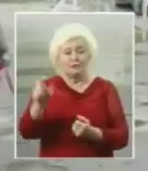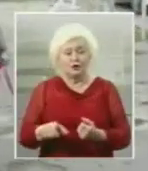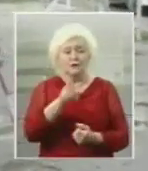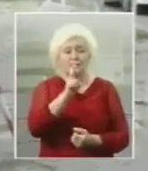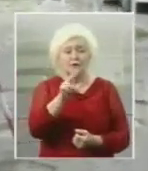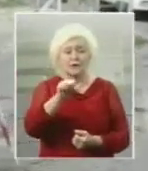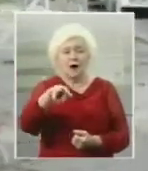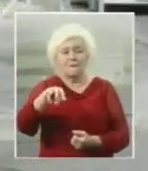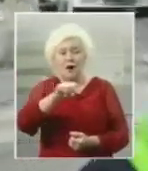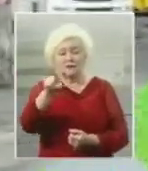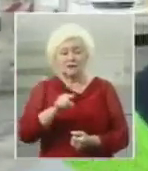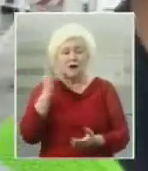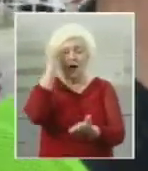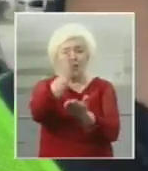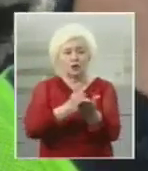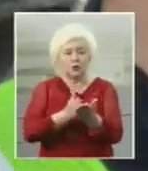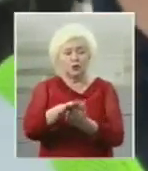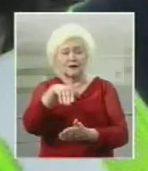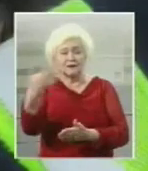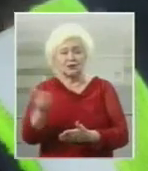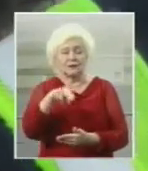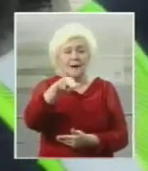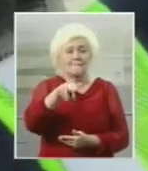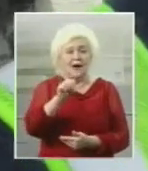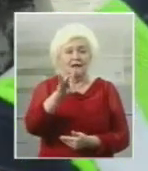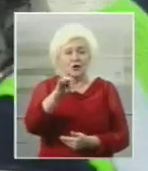КАМАЗа рухався зі сторони Перекопської.